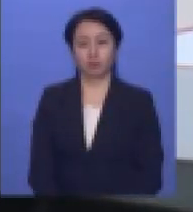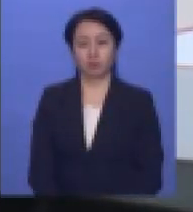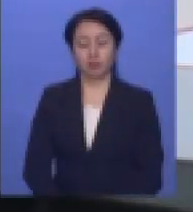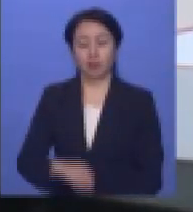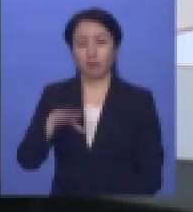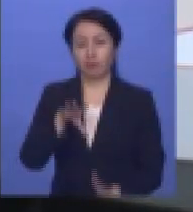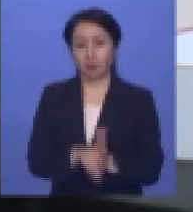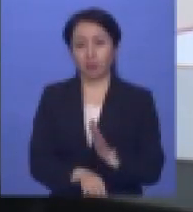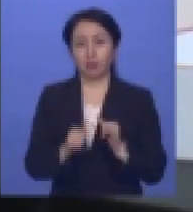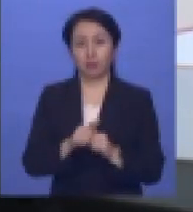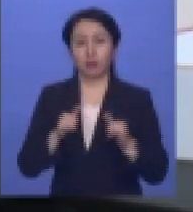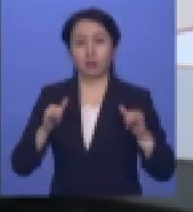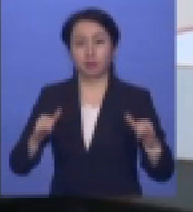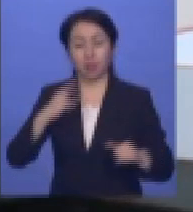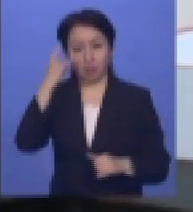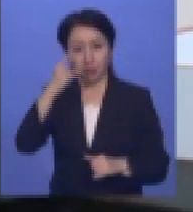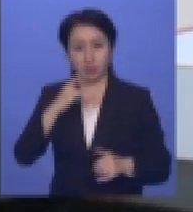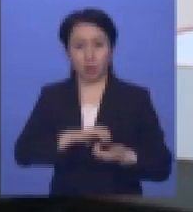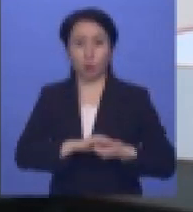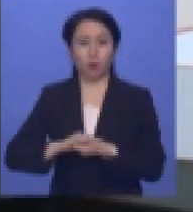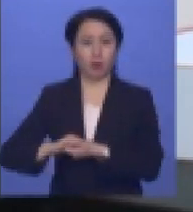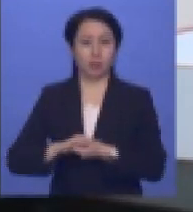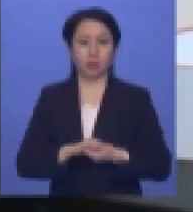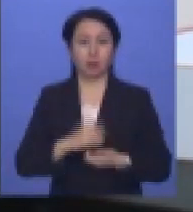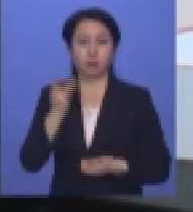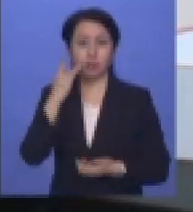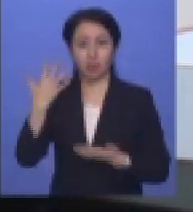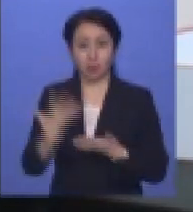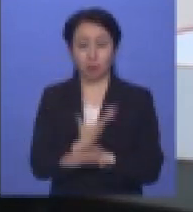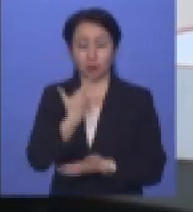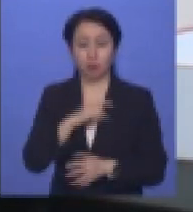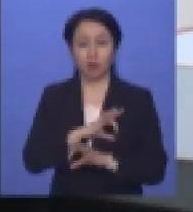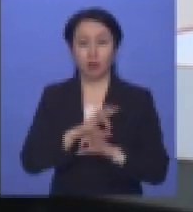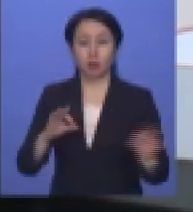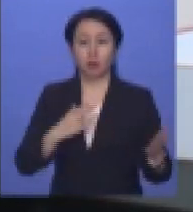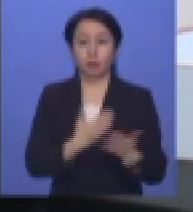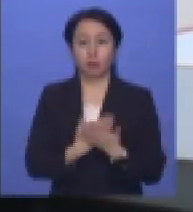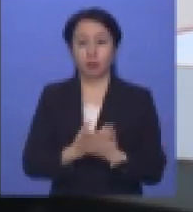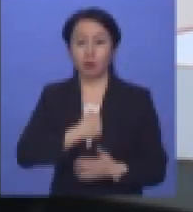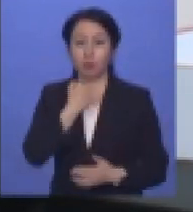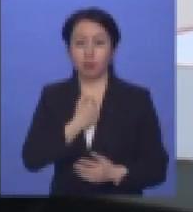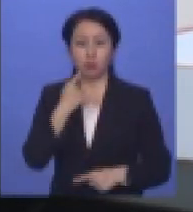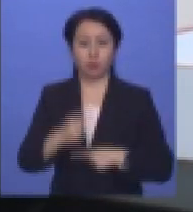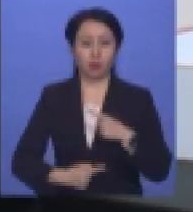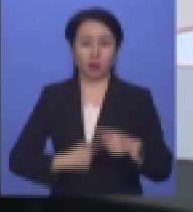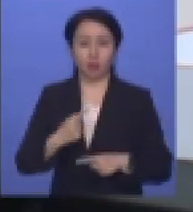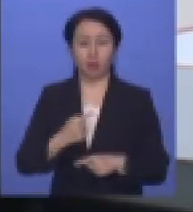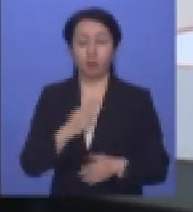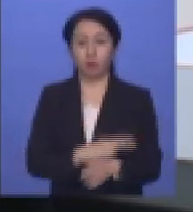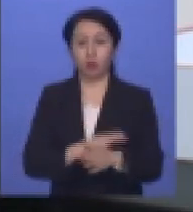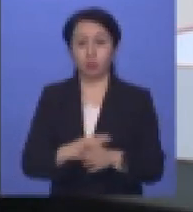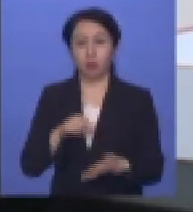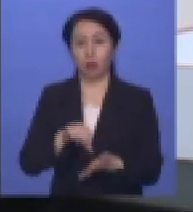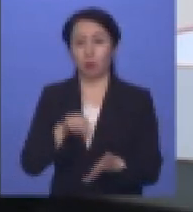Руслан внес большой вклад в развитие казак-кюрюсе. Он всегда добивался своего и был хорошим примером для подрастающего поколения. Его